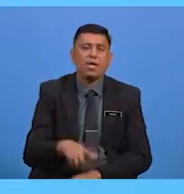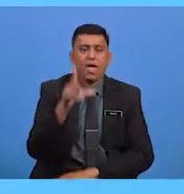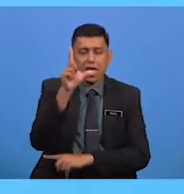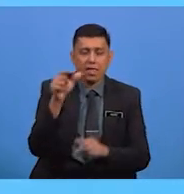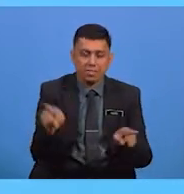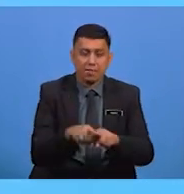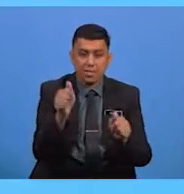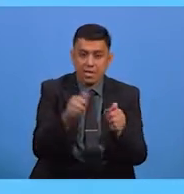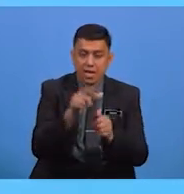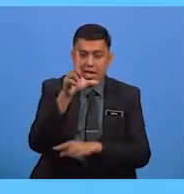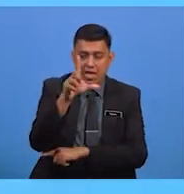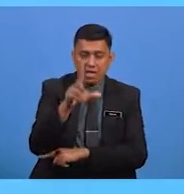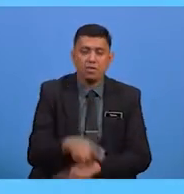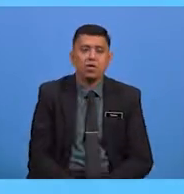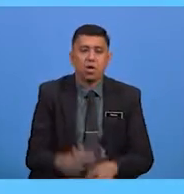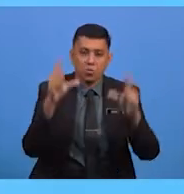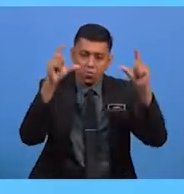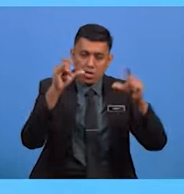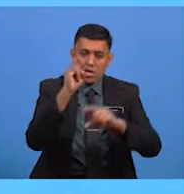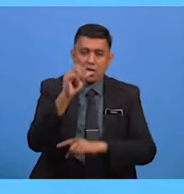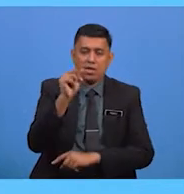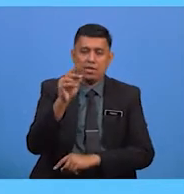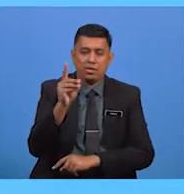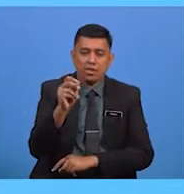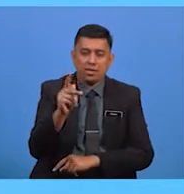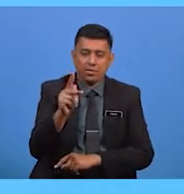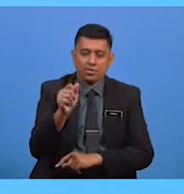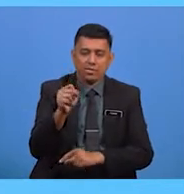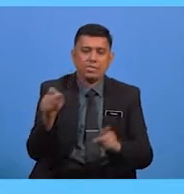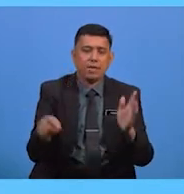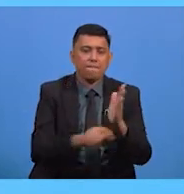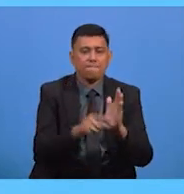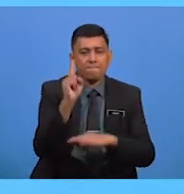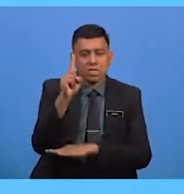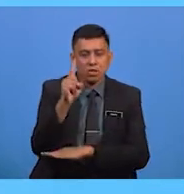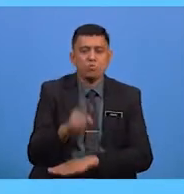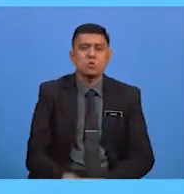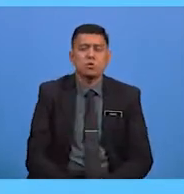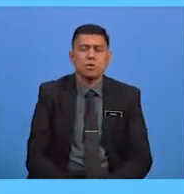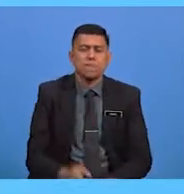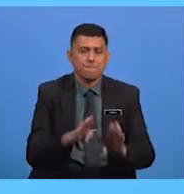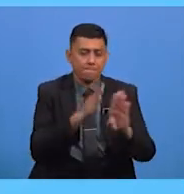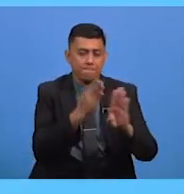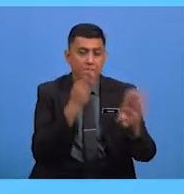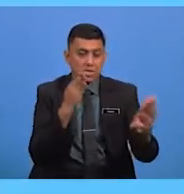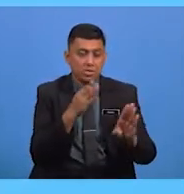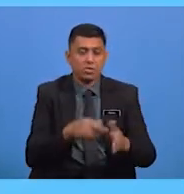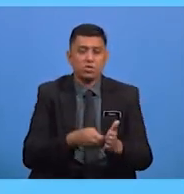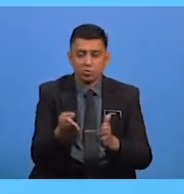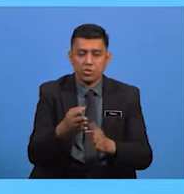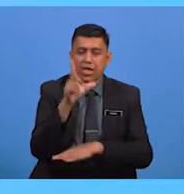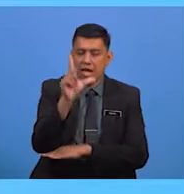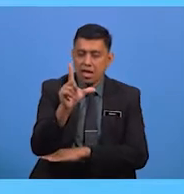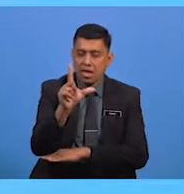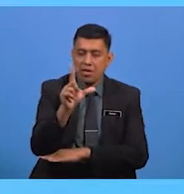dengan L dalam tanda kurungan indeks tambah 1. Dan baris seterusnya, setkan